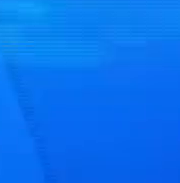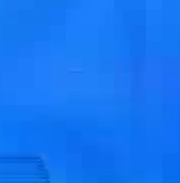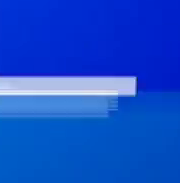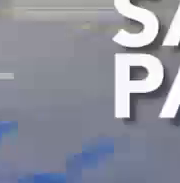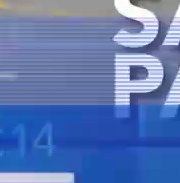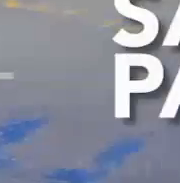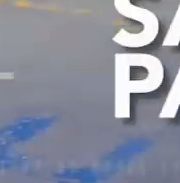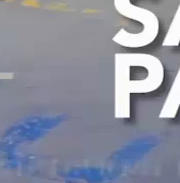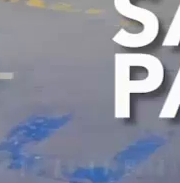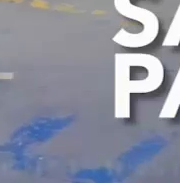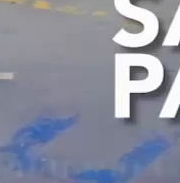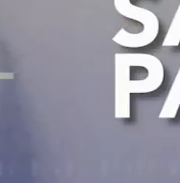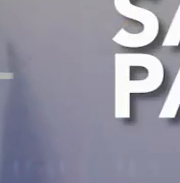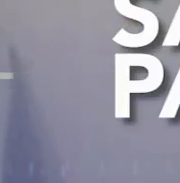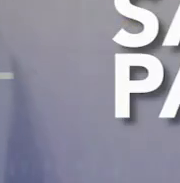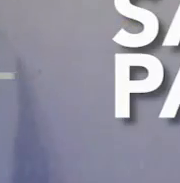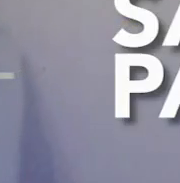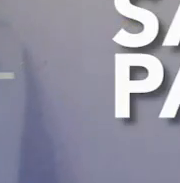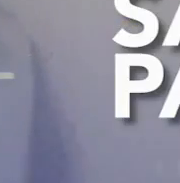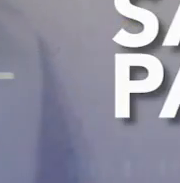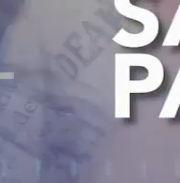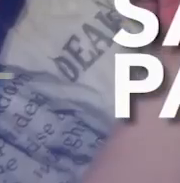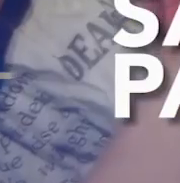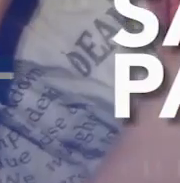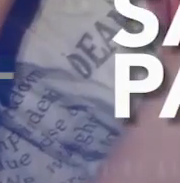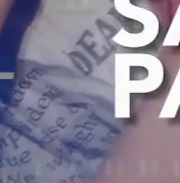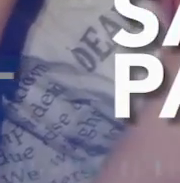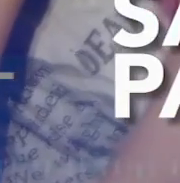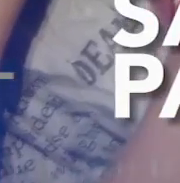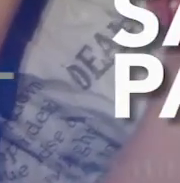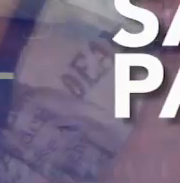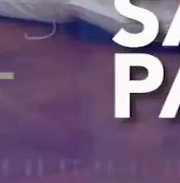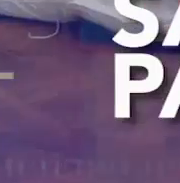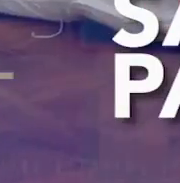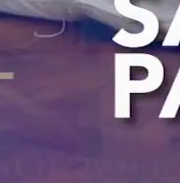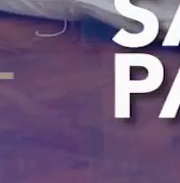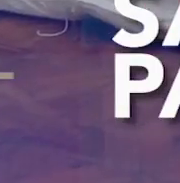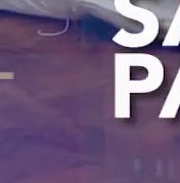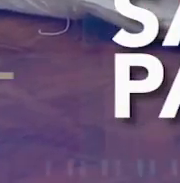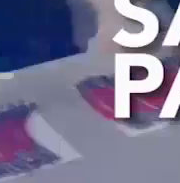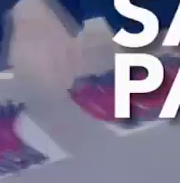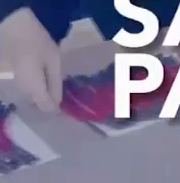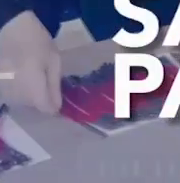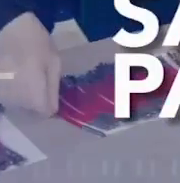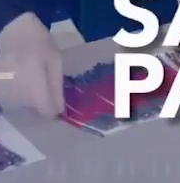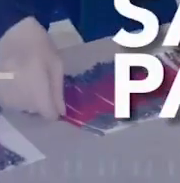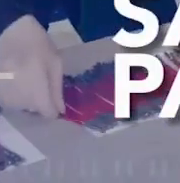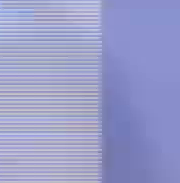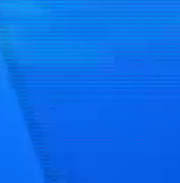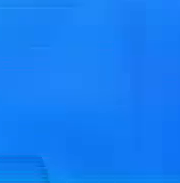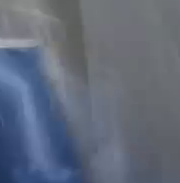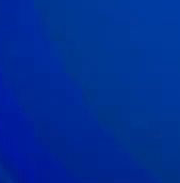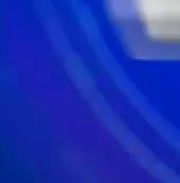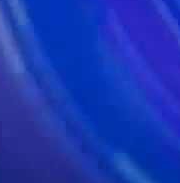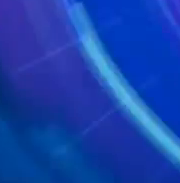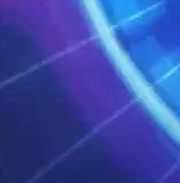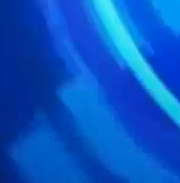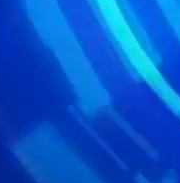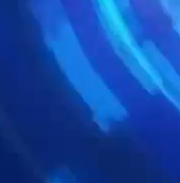Antipolo. Sako-sako mga kemikal na sangkap sa paggawa ng bomba at pampasabog, bistado sa Cavite.